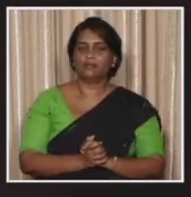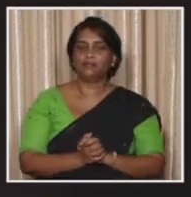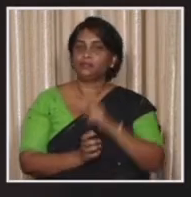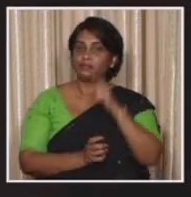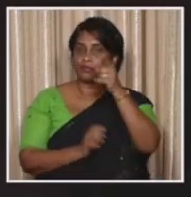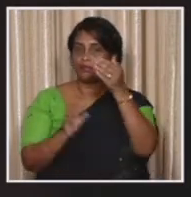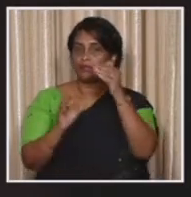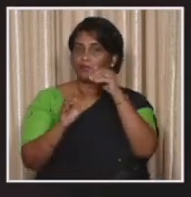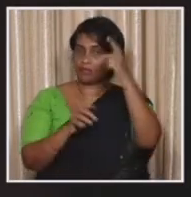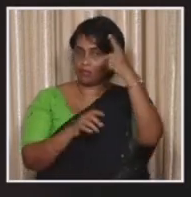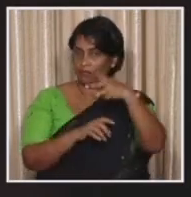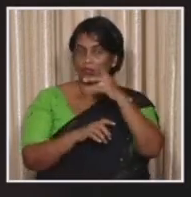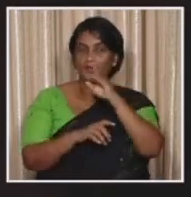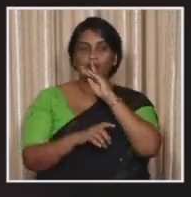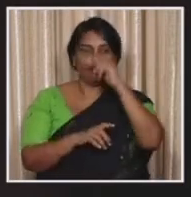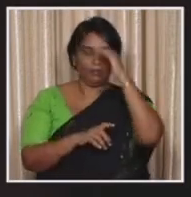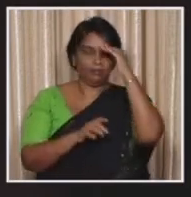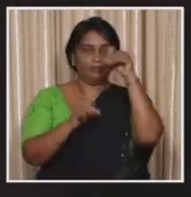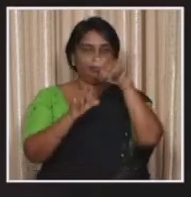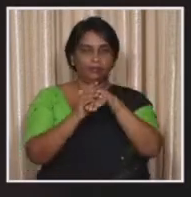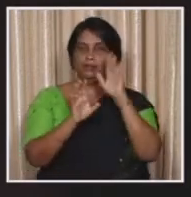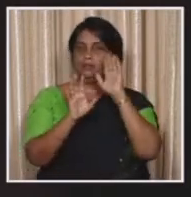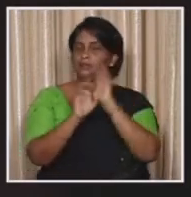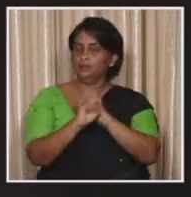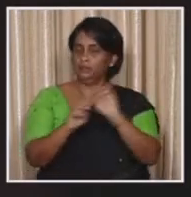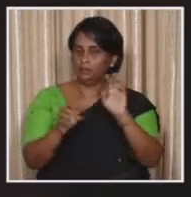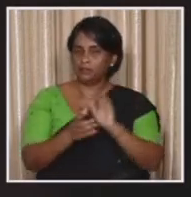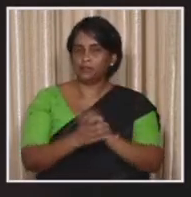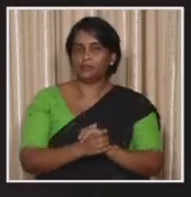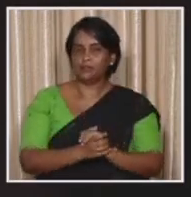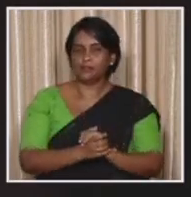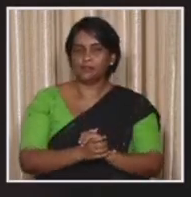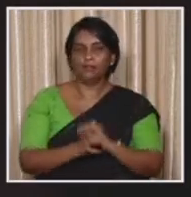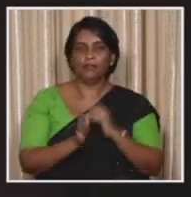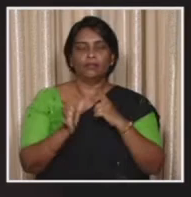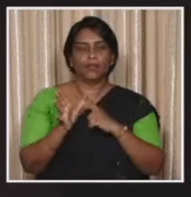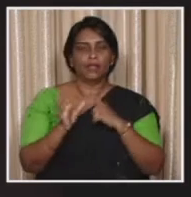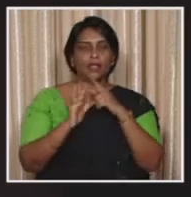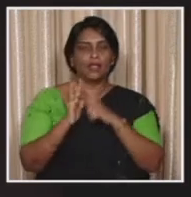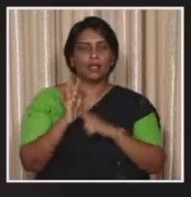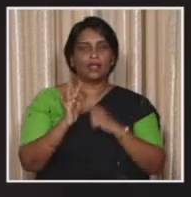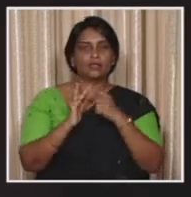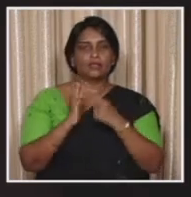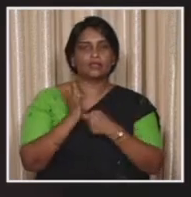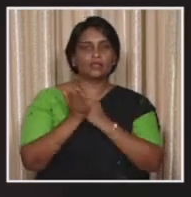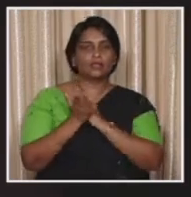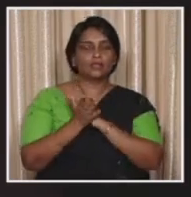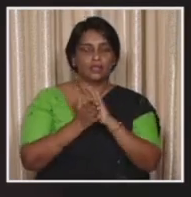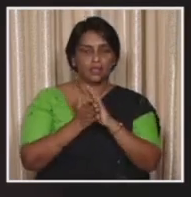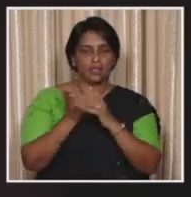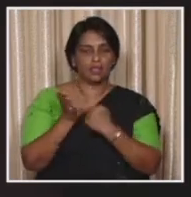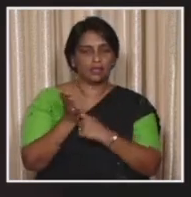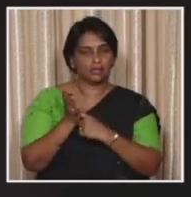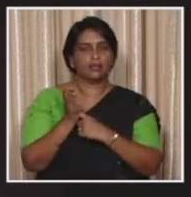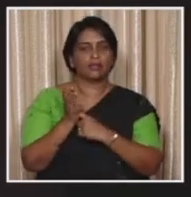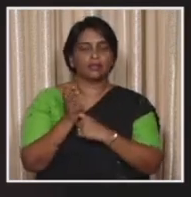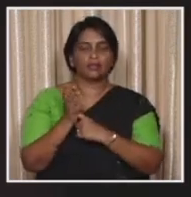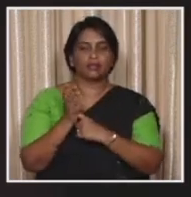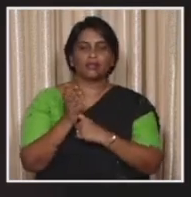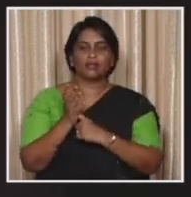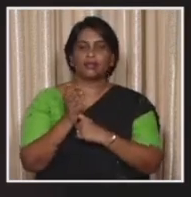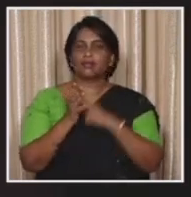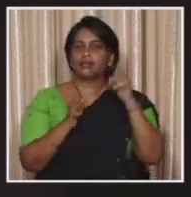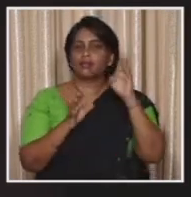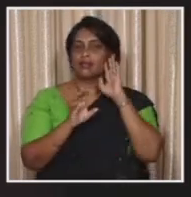ඔබතුමා නියෝජ්‍ය කතානායකතුමා විදිහට ඔතන කරන ප්‍රකාශයක් අජිත් රාජපක්ෂ පාර්ලිමේන්තු මන්ත්‍රීතුමා නැත්නම් නියෝජ්‍ය කතානායකතුමා